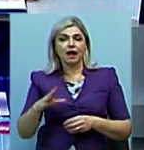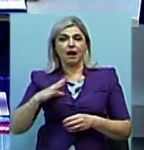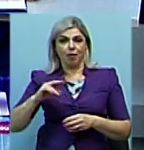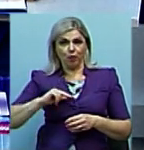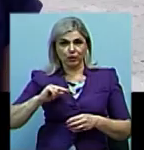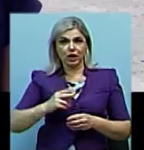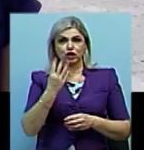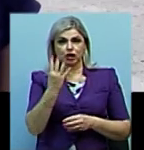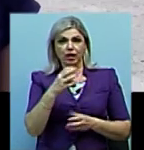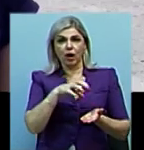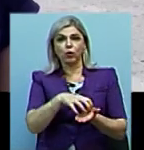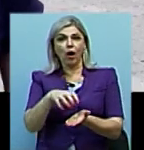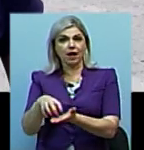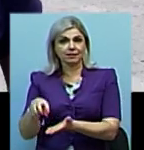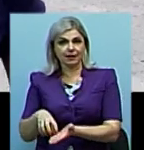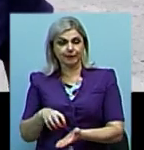локації.